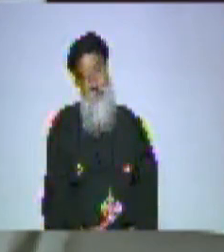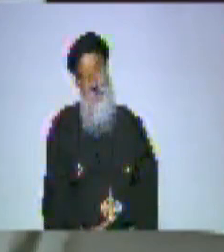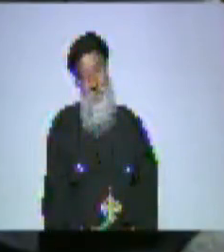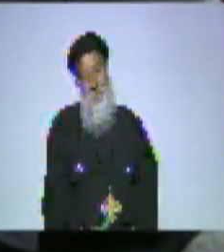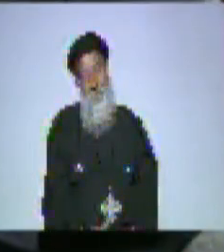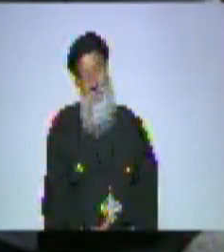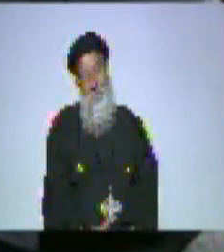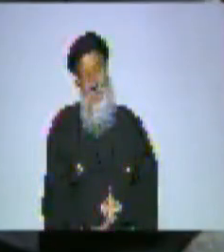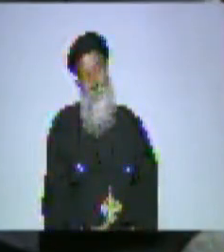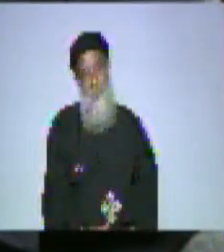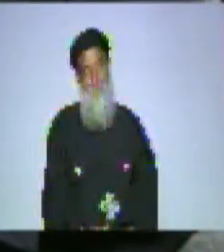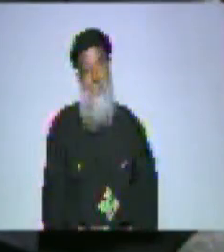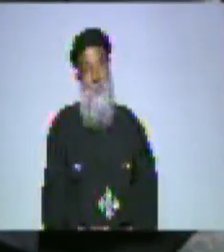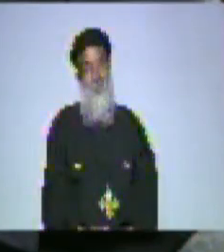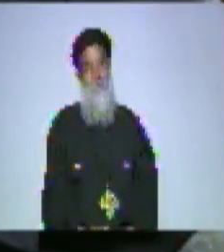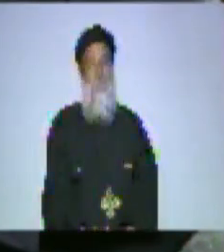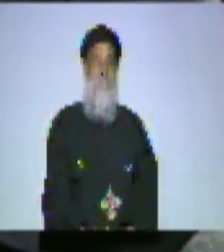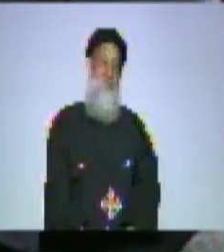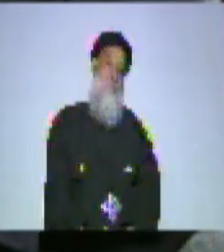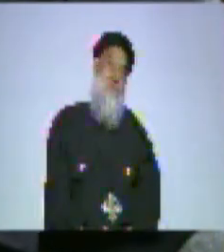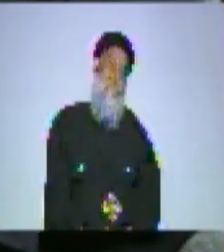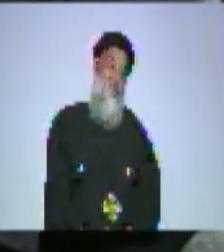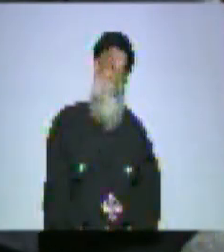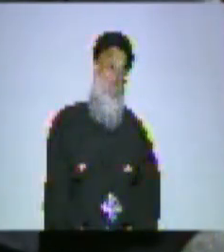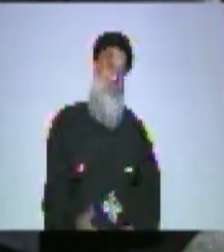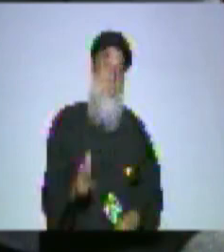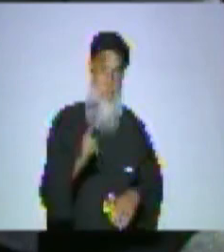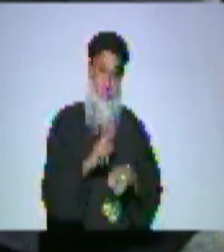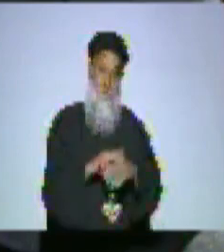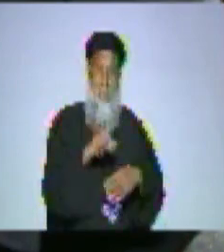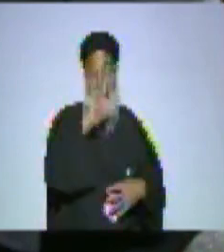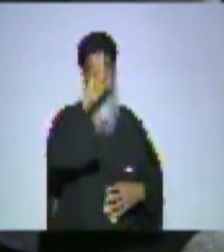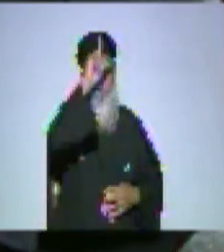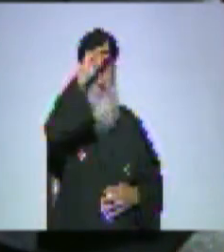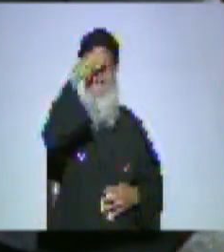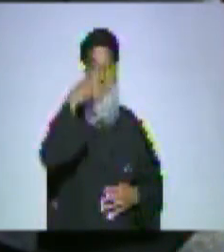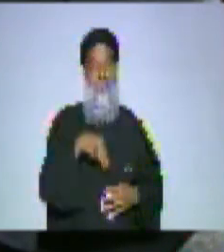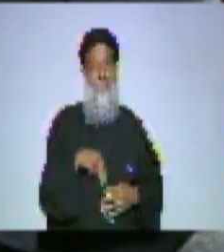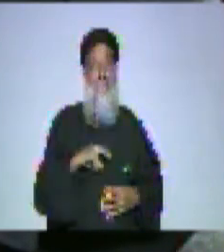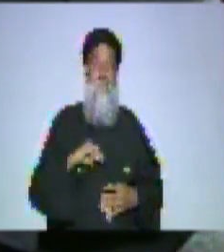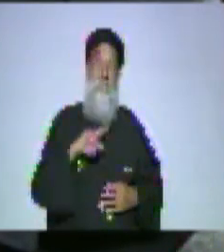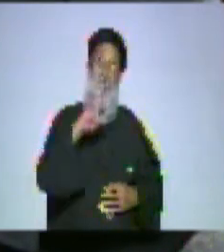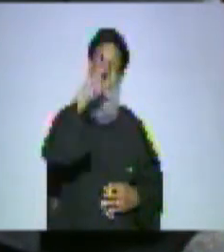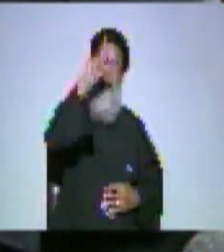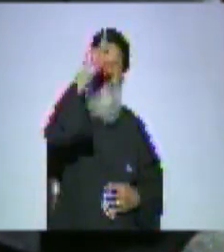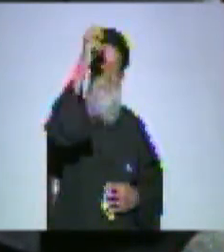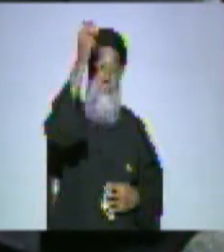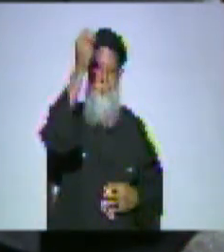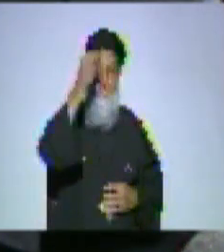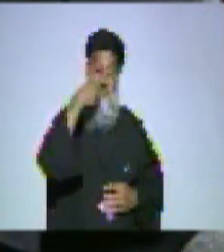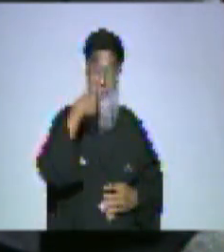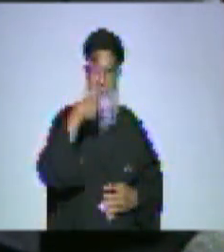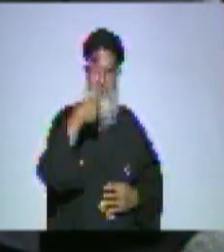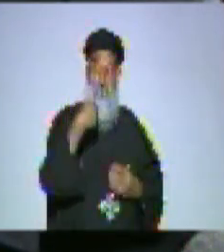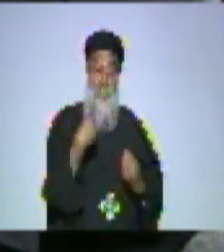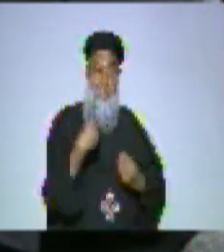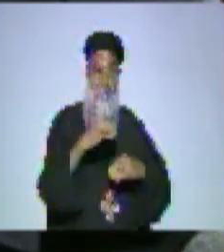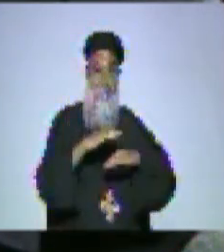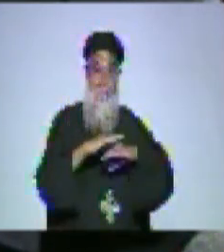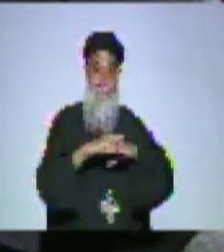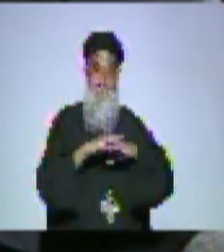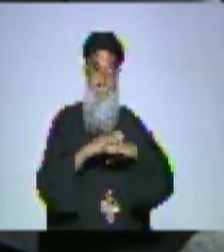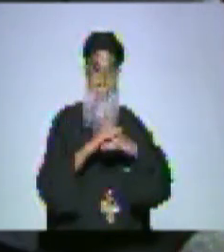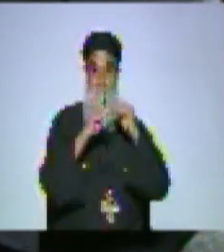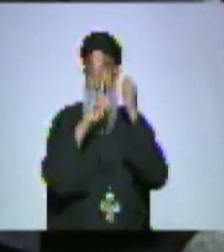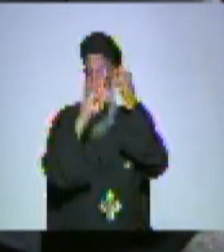وانت قاصر دبر حياتنا قام عليك ده برضو ما يمنعش ان انا يبقى عندي تدبير